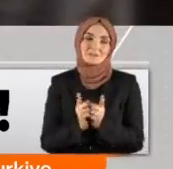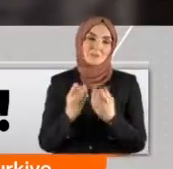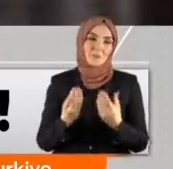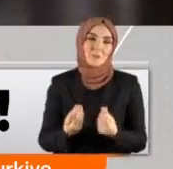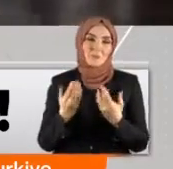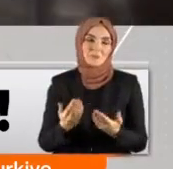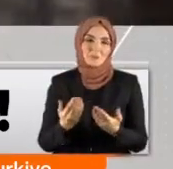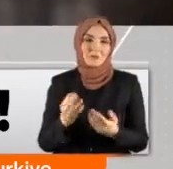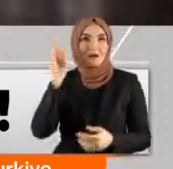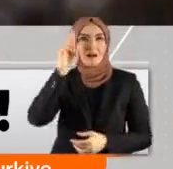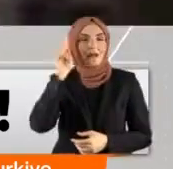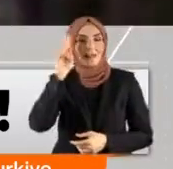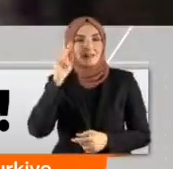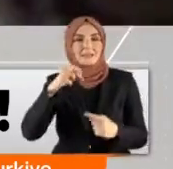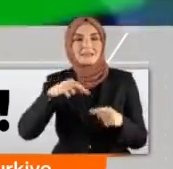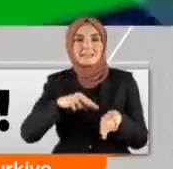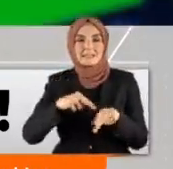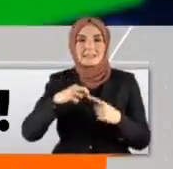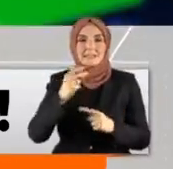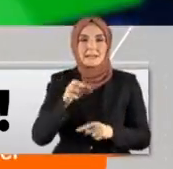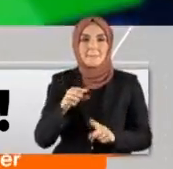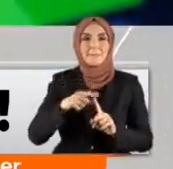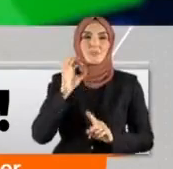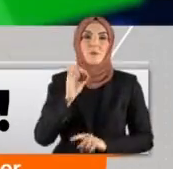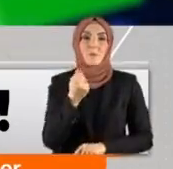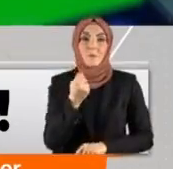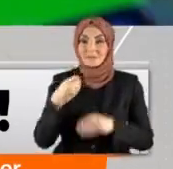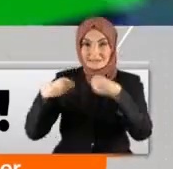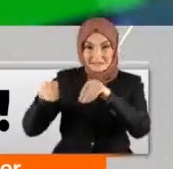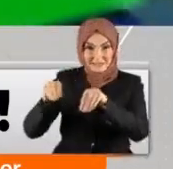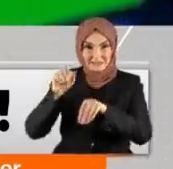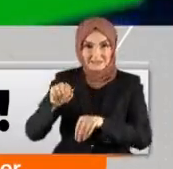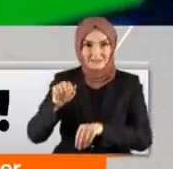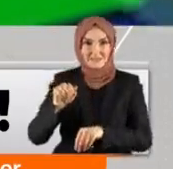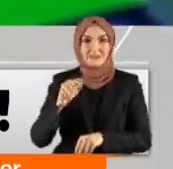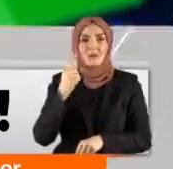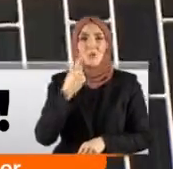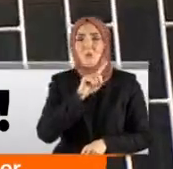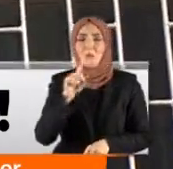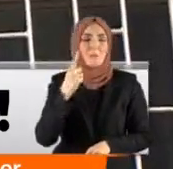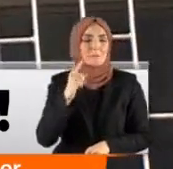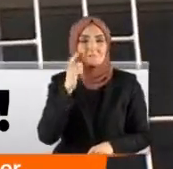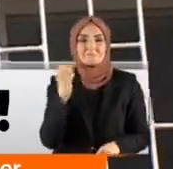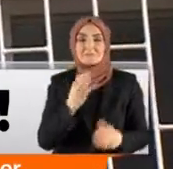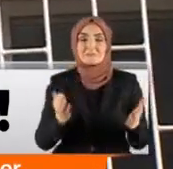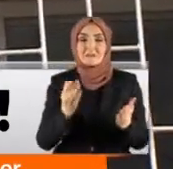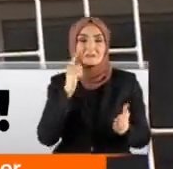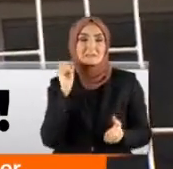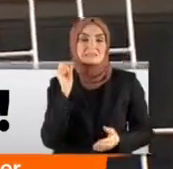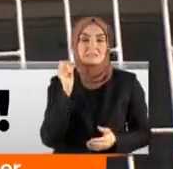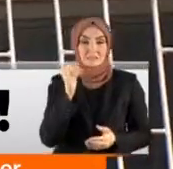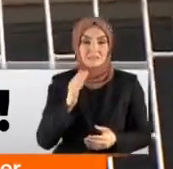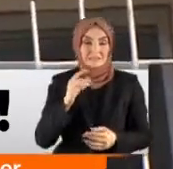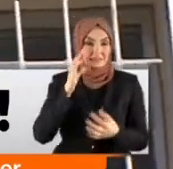Hayali kripto para satışı yaparak on binlerce kişiyi mağdur eden Çinli çete üyelerinin adresi İstanbul'da Büyükçekmece